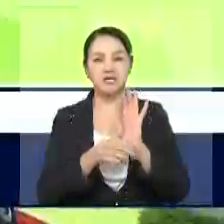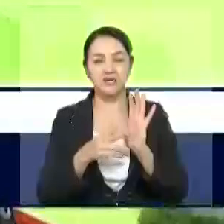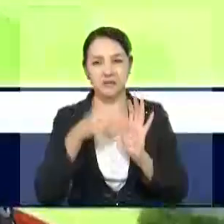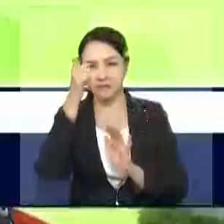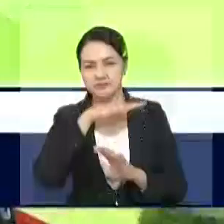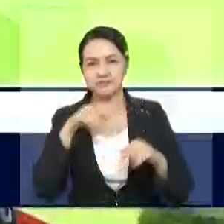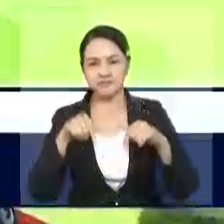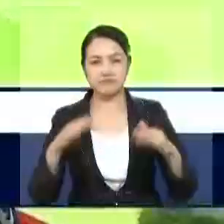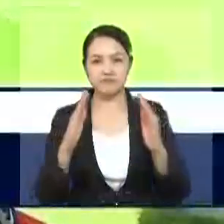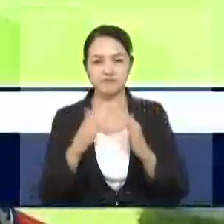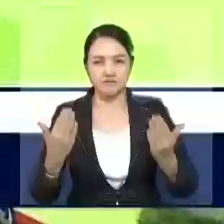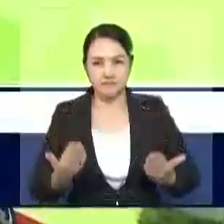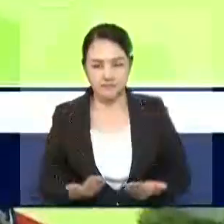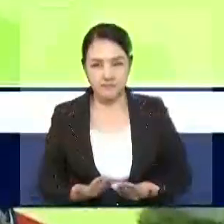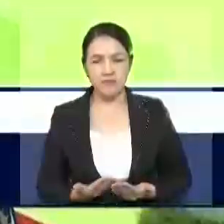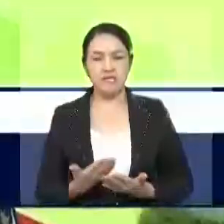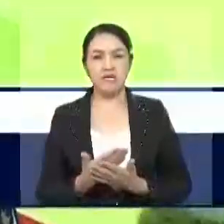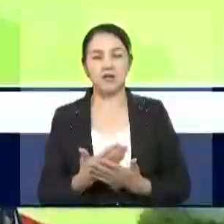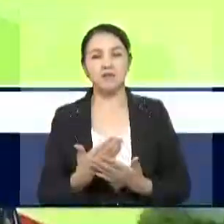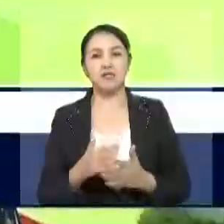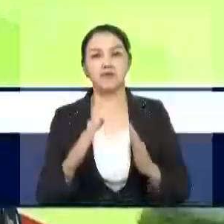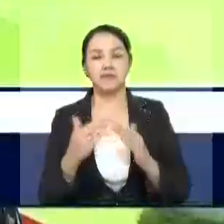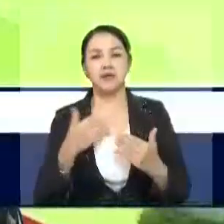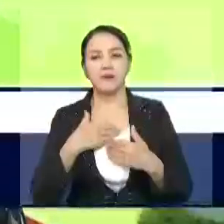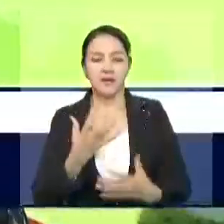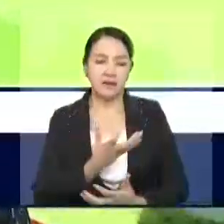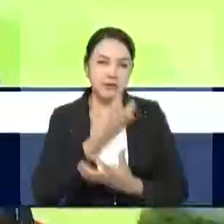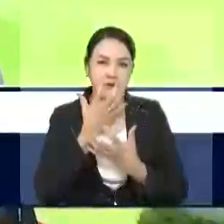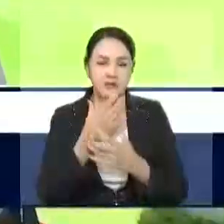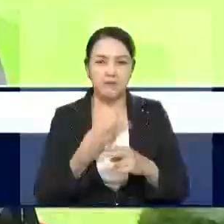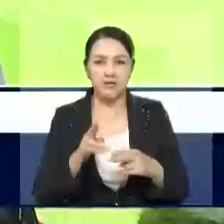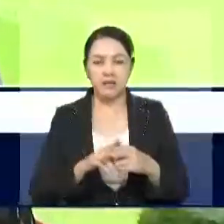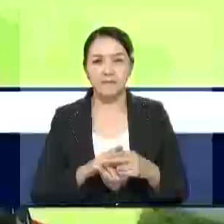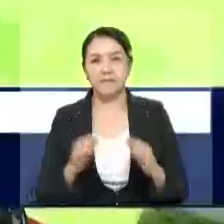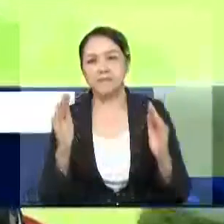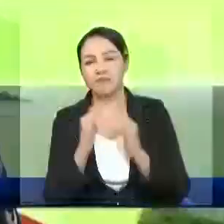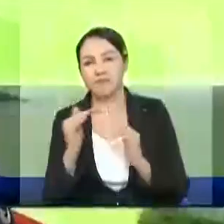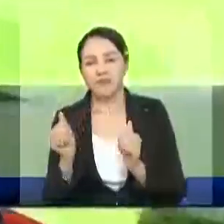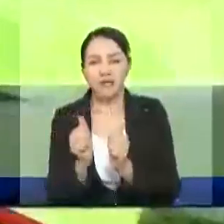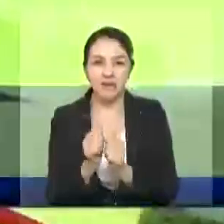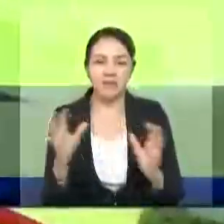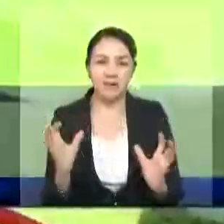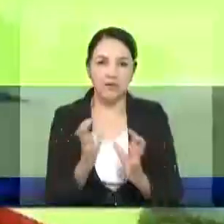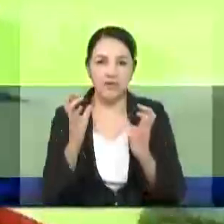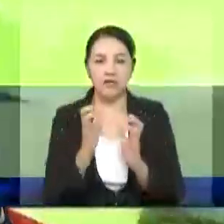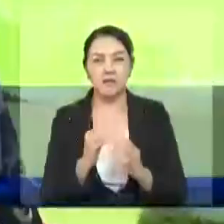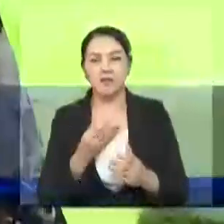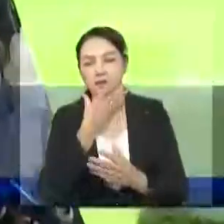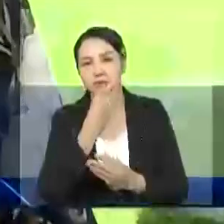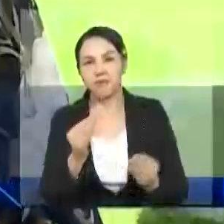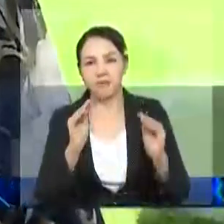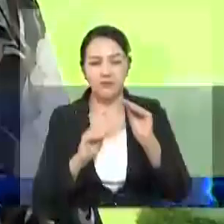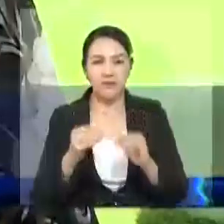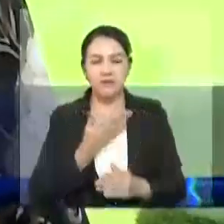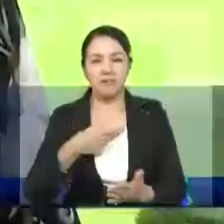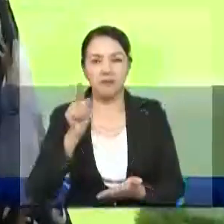1968 жылдан бері осы үйдің тұрғынымын. Бұл аула мен үшін ыстық, сондықтан баспанамыздың қасбетін сақтап, ажарын кіргізу